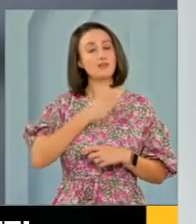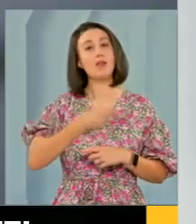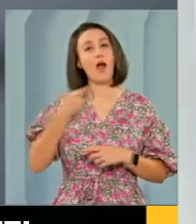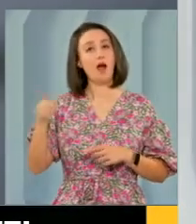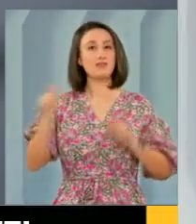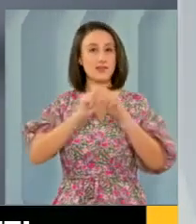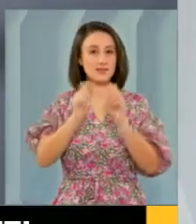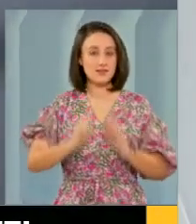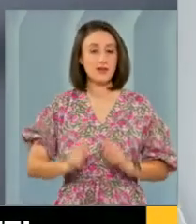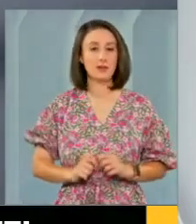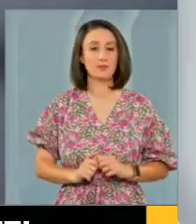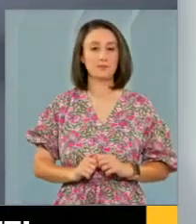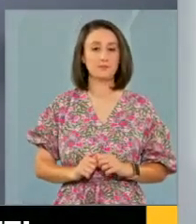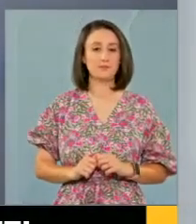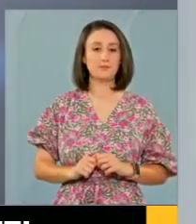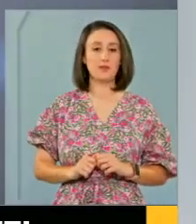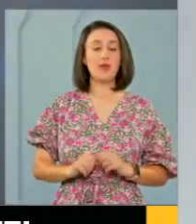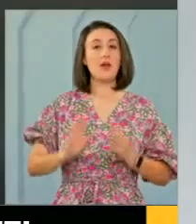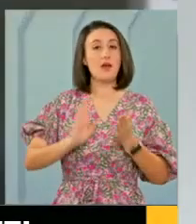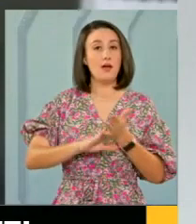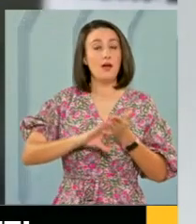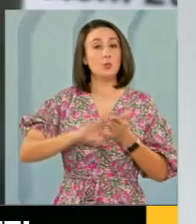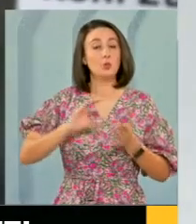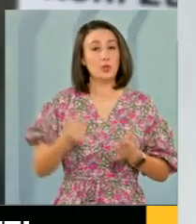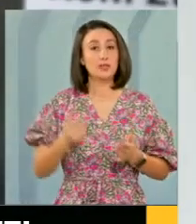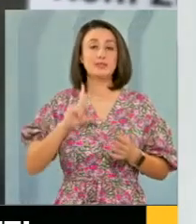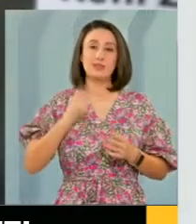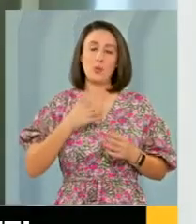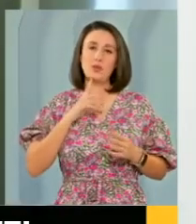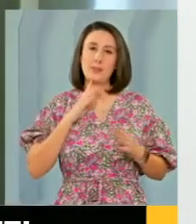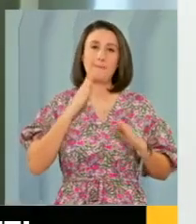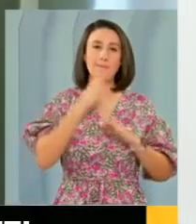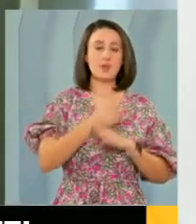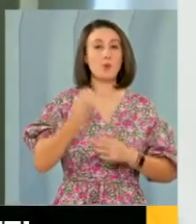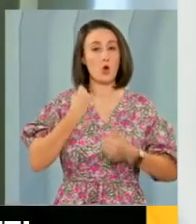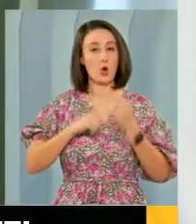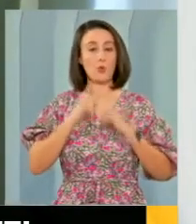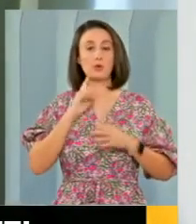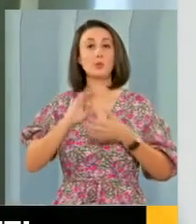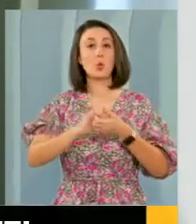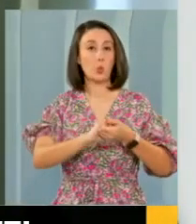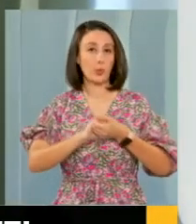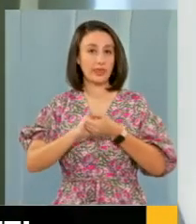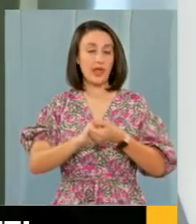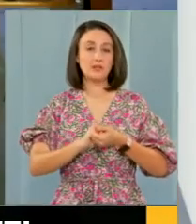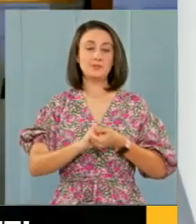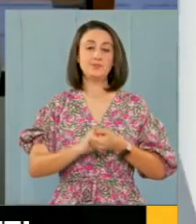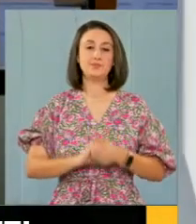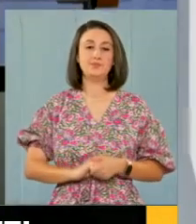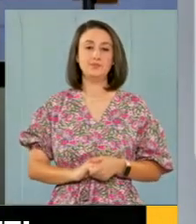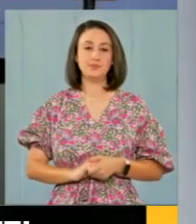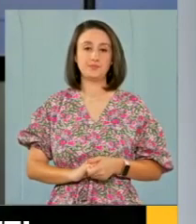țări. Adică faptul că ar trebui să mergem pe o atitudine unitară și vorbeam